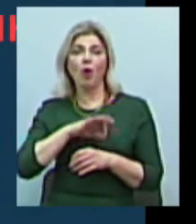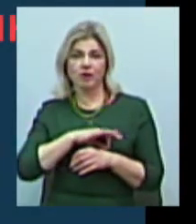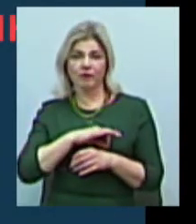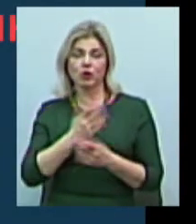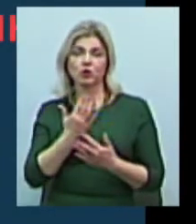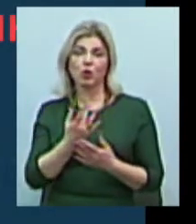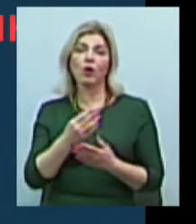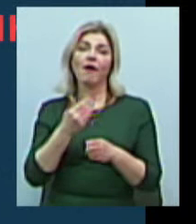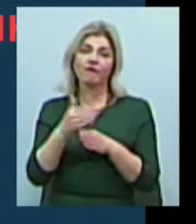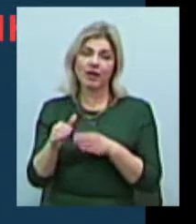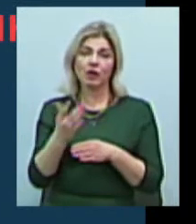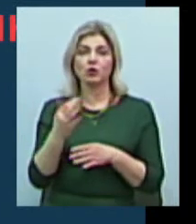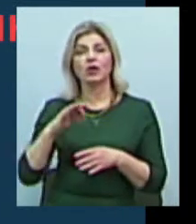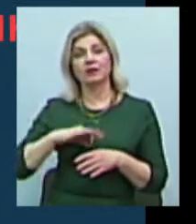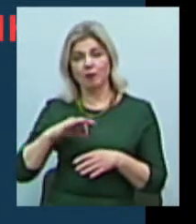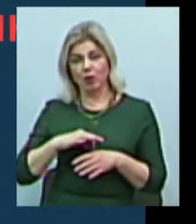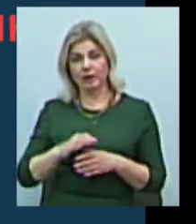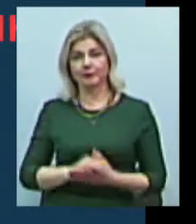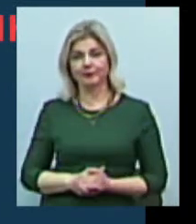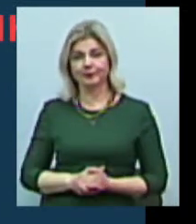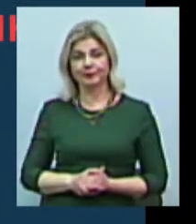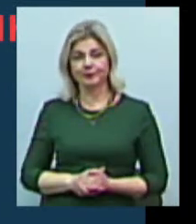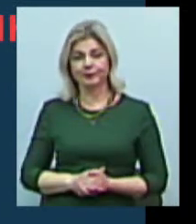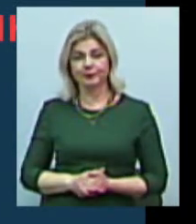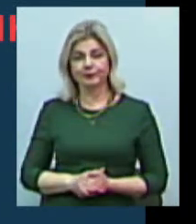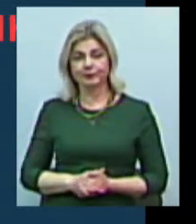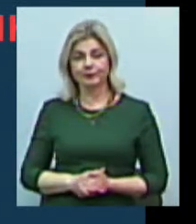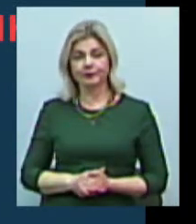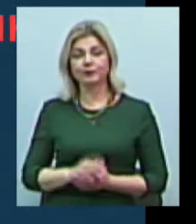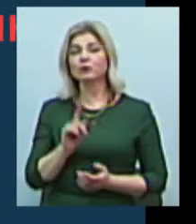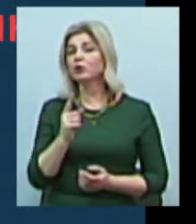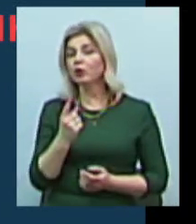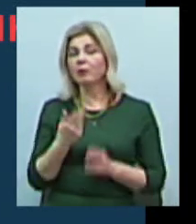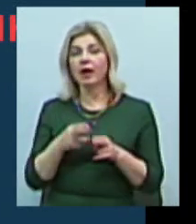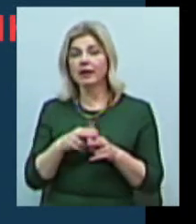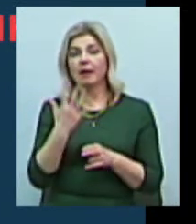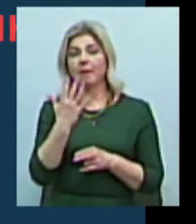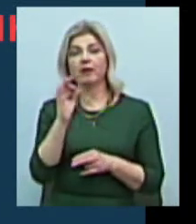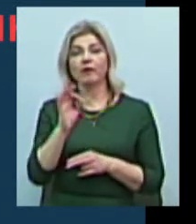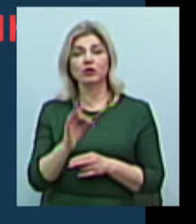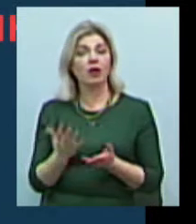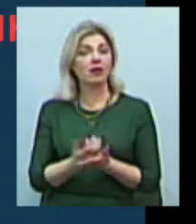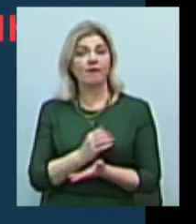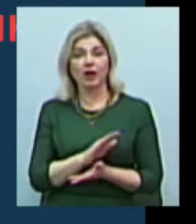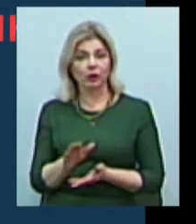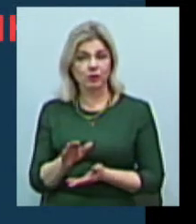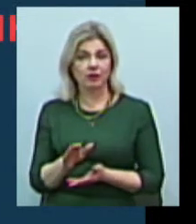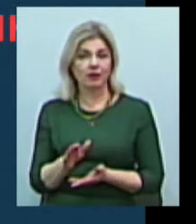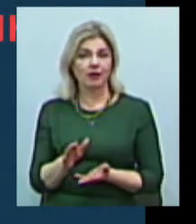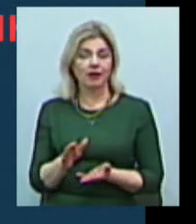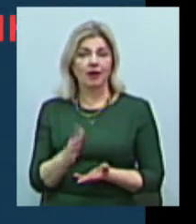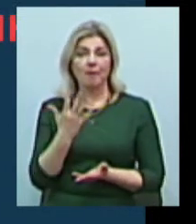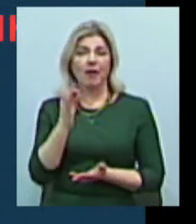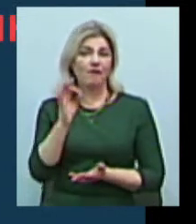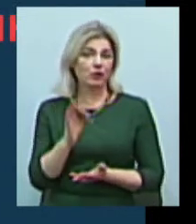729,5, тобто 95%, про які ви вже говорили. Про те, чому ці 5% не вдалося, начебто 5%